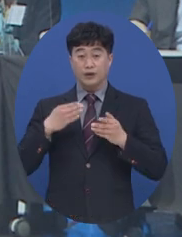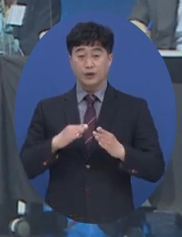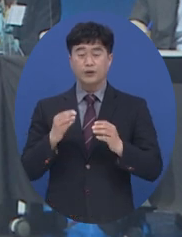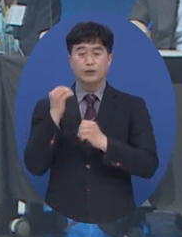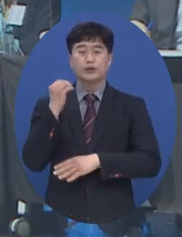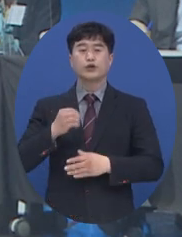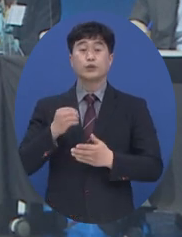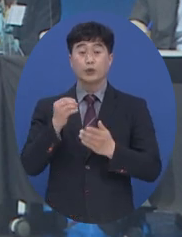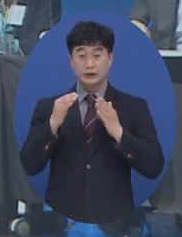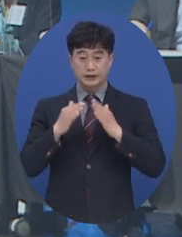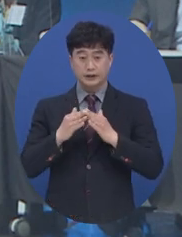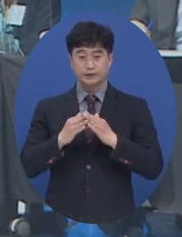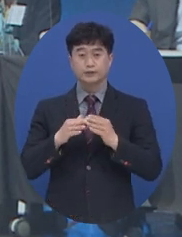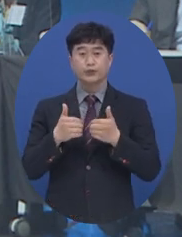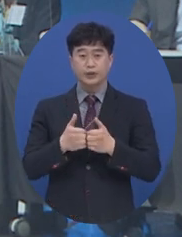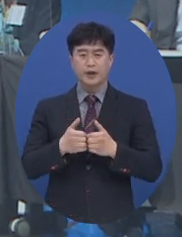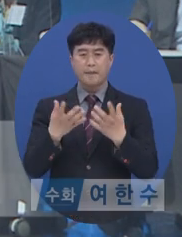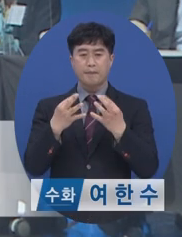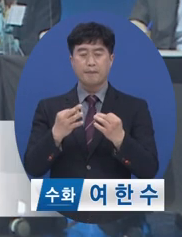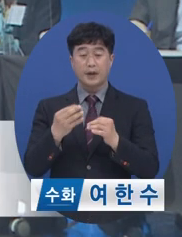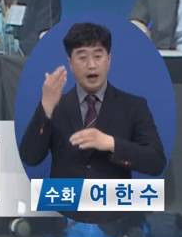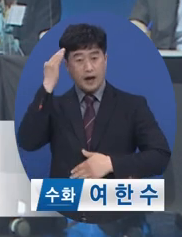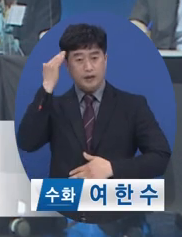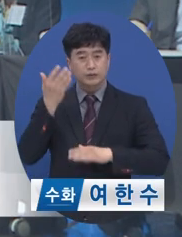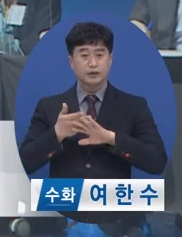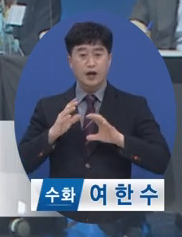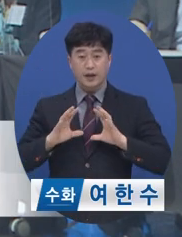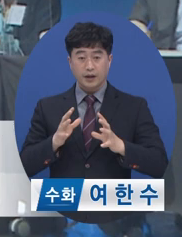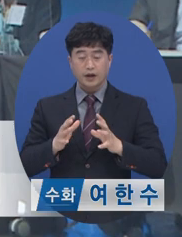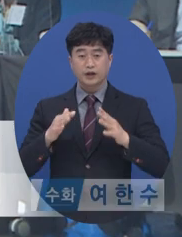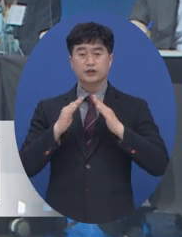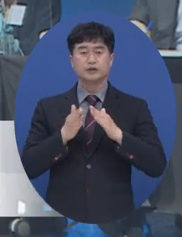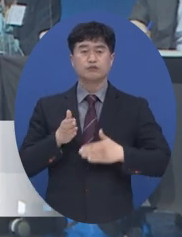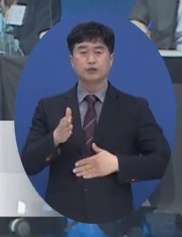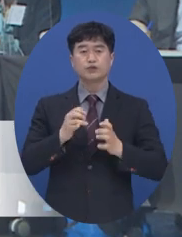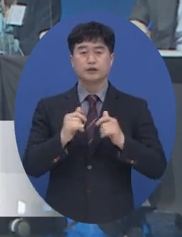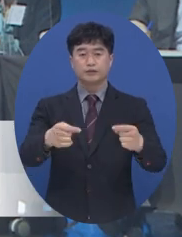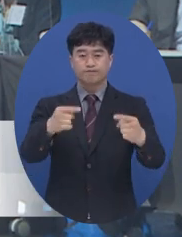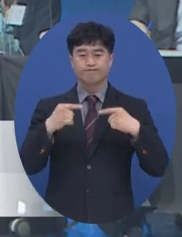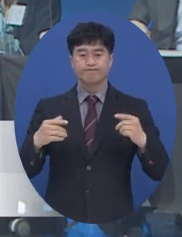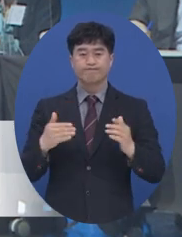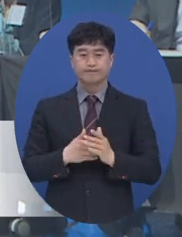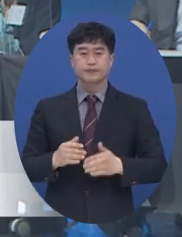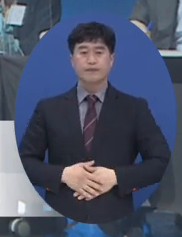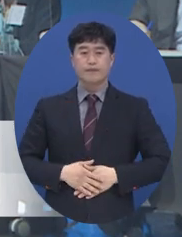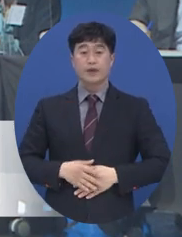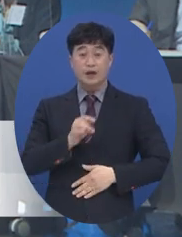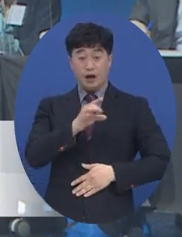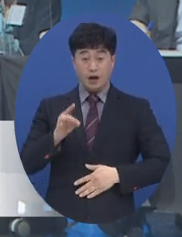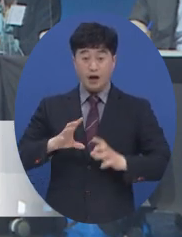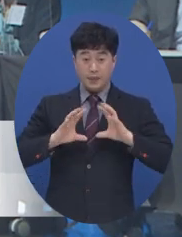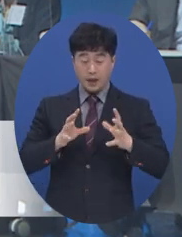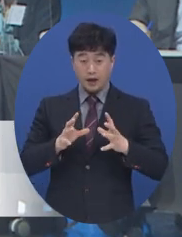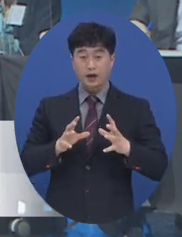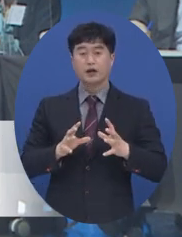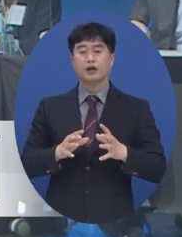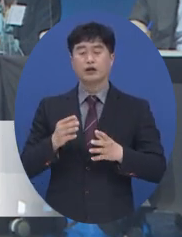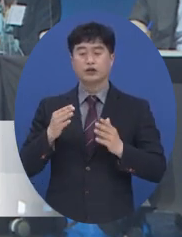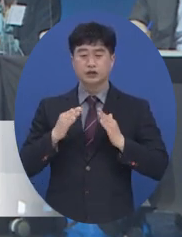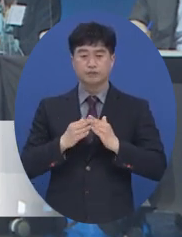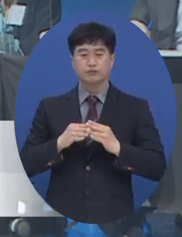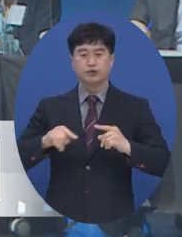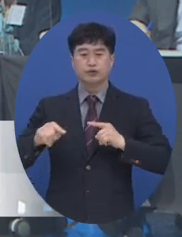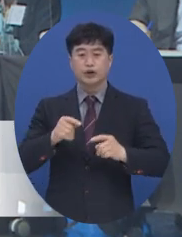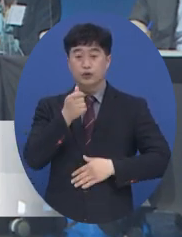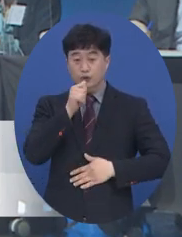경기도 기본주택 컨퍼런스에는 많은 국내외 주택 정책 전문가들이 참여했는데요. 각 나라별 주택 정책을